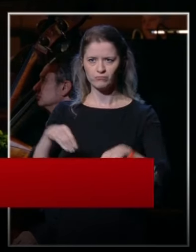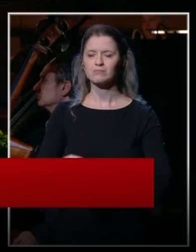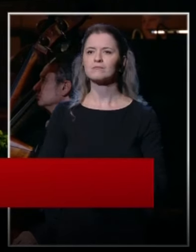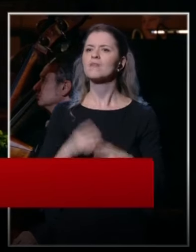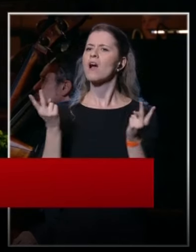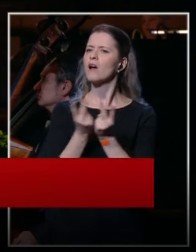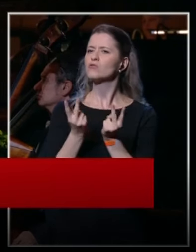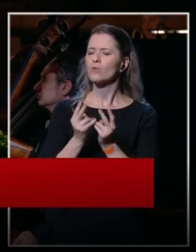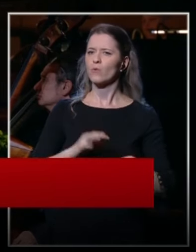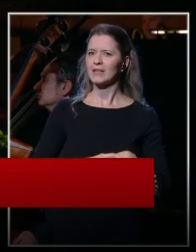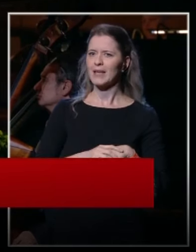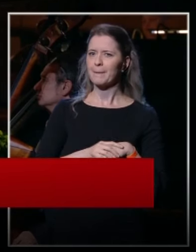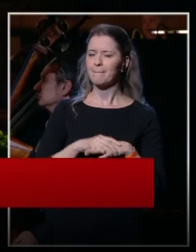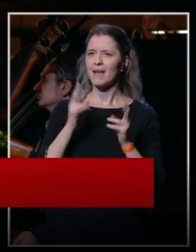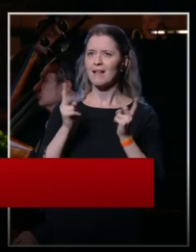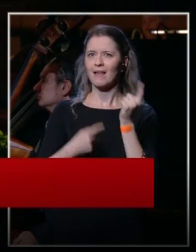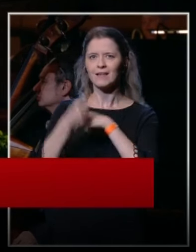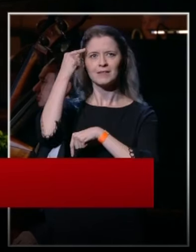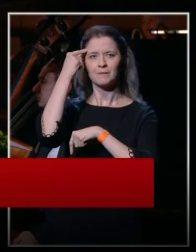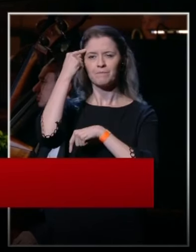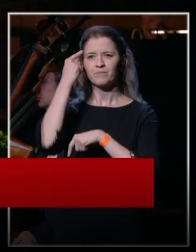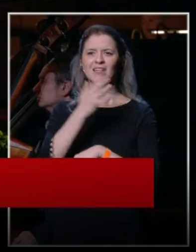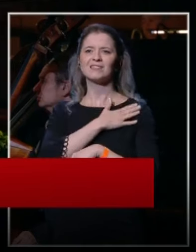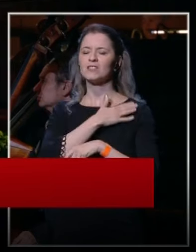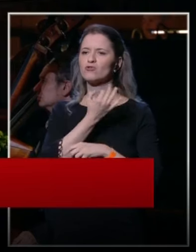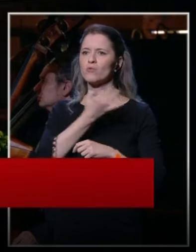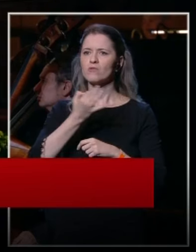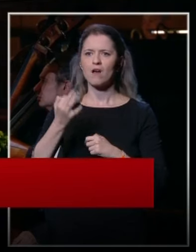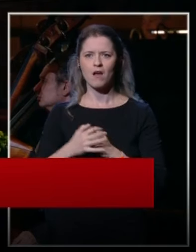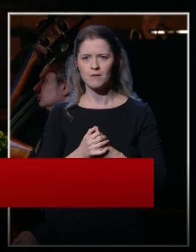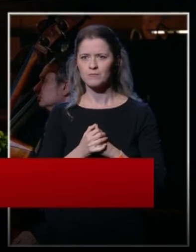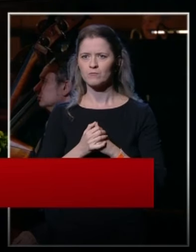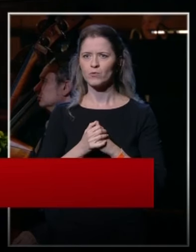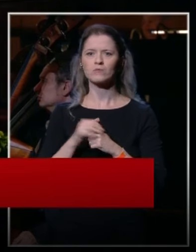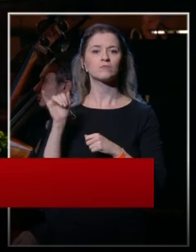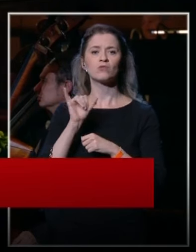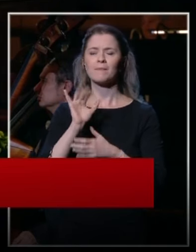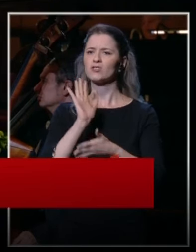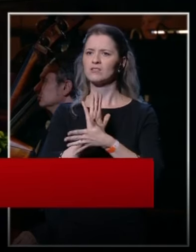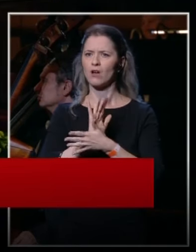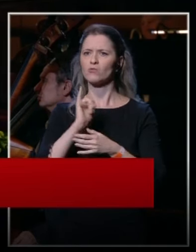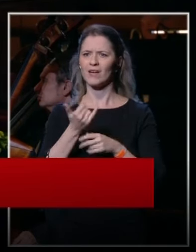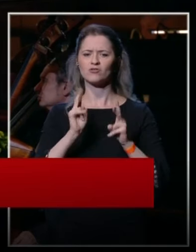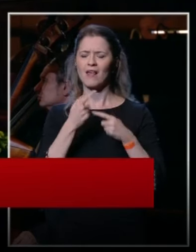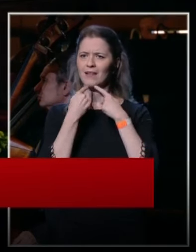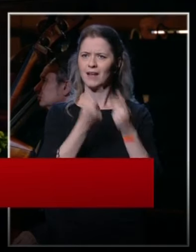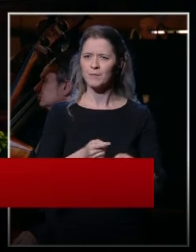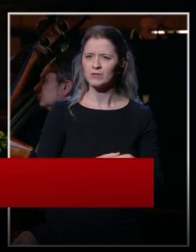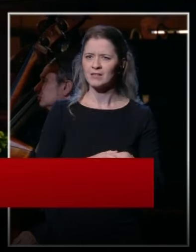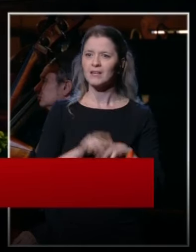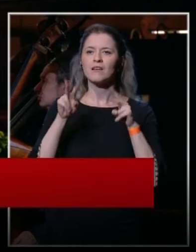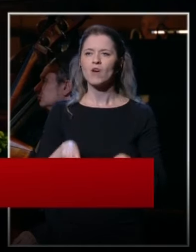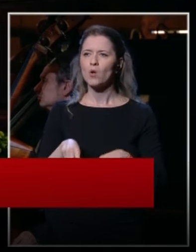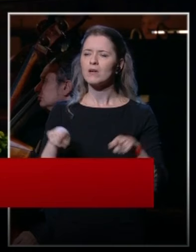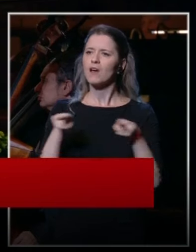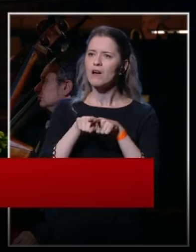Hasonlóképpen eleveníthetné fel a dicső napokat annak budapesti tanúja is. De közel azonos